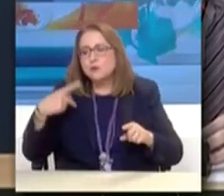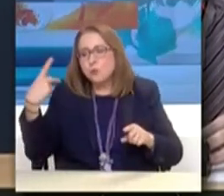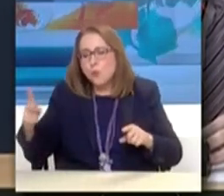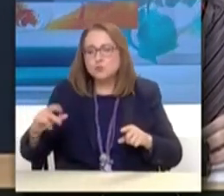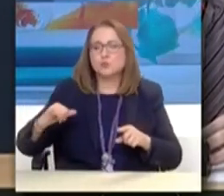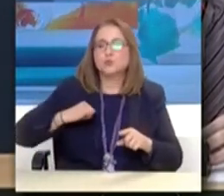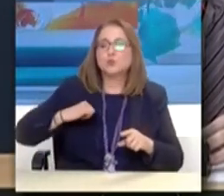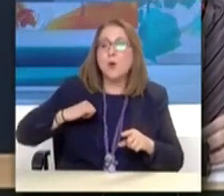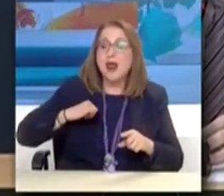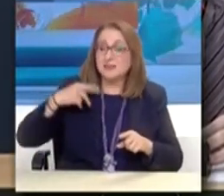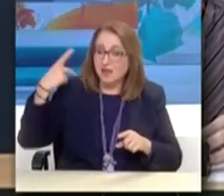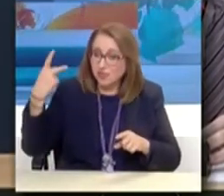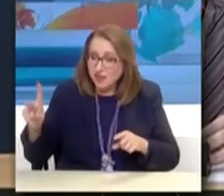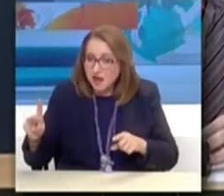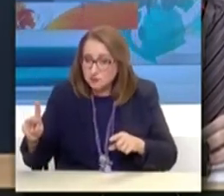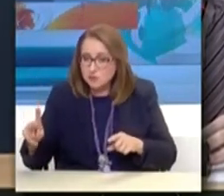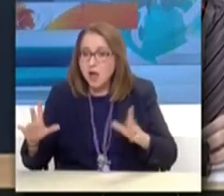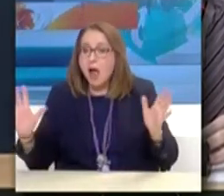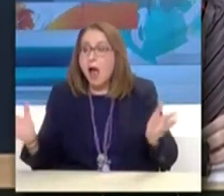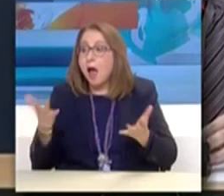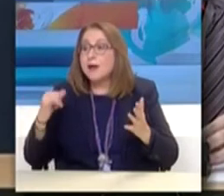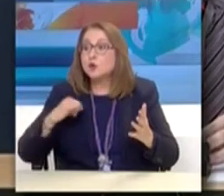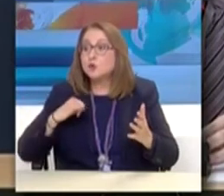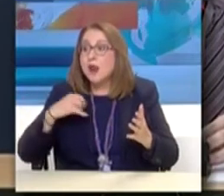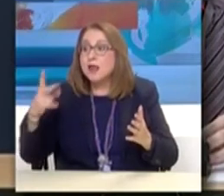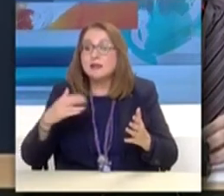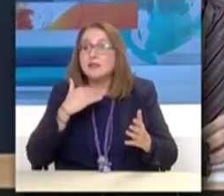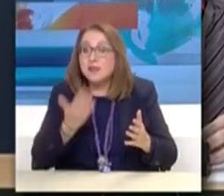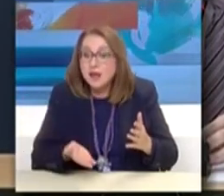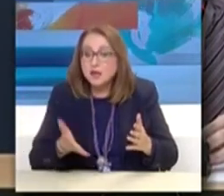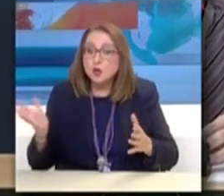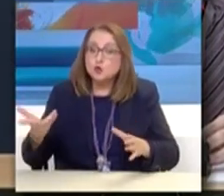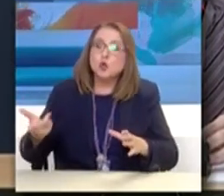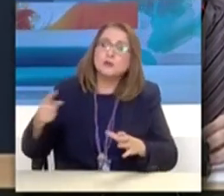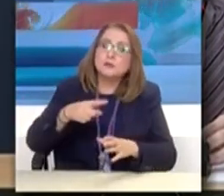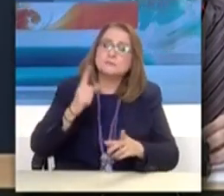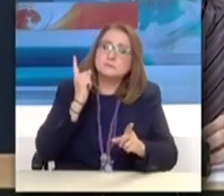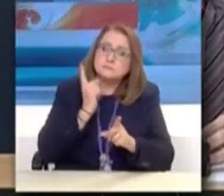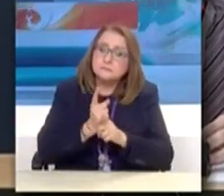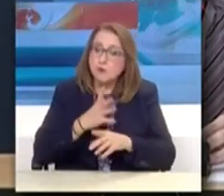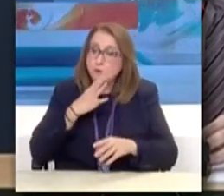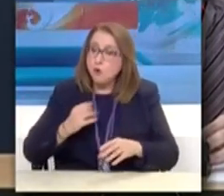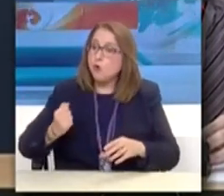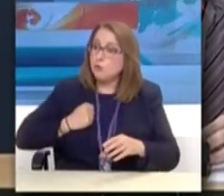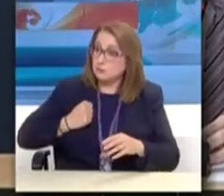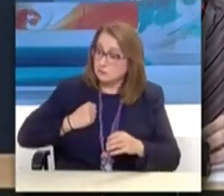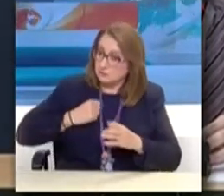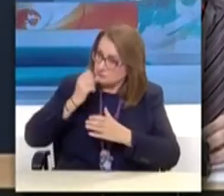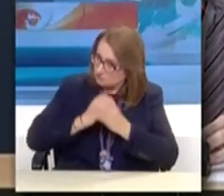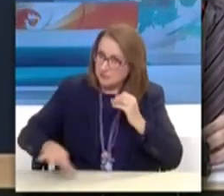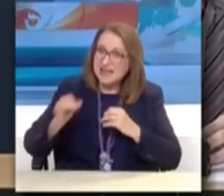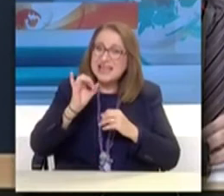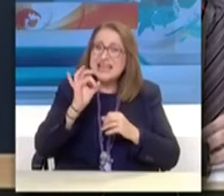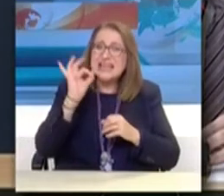δικιά τους τουαλέτα. Αν αυτό δεν είναι εφικτό, υπάρχουν ειδικοί κανόνες υγιεινής για την τουαλέτα, γιατί είναι γνωστό ότι όσο αποβάλλεται και στα κόκρανα σε ένα 30%